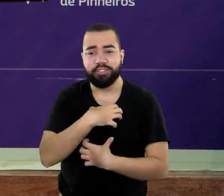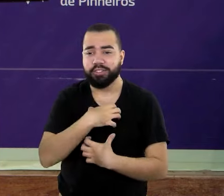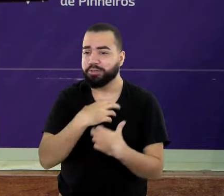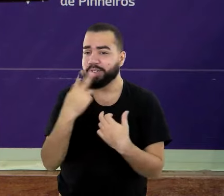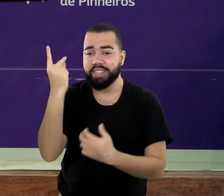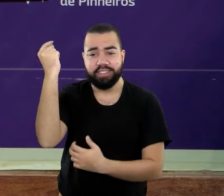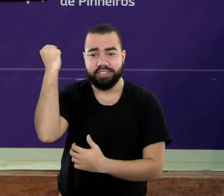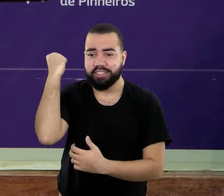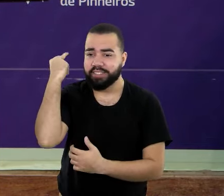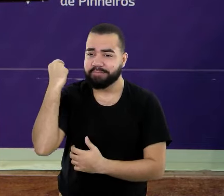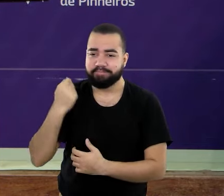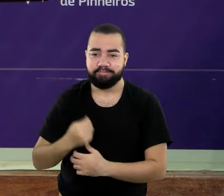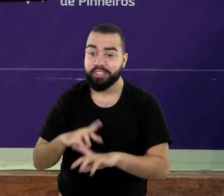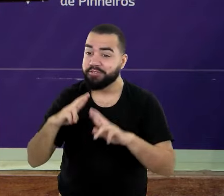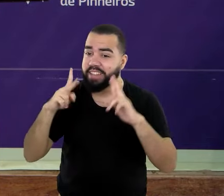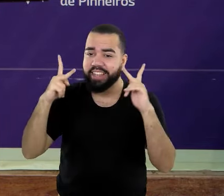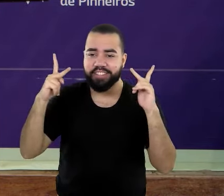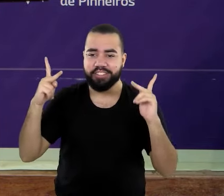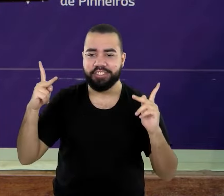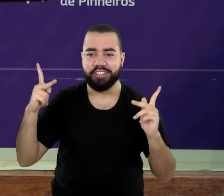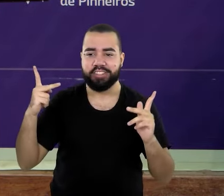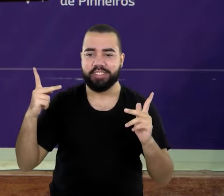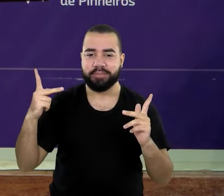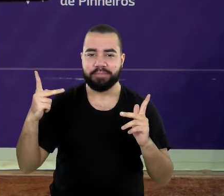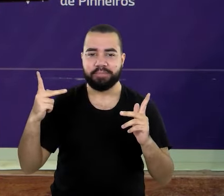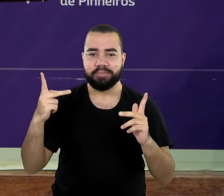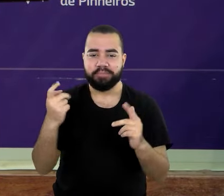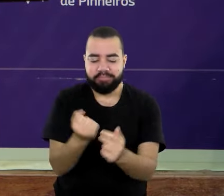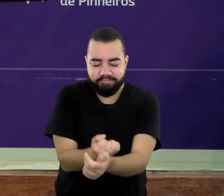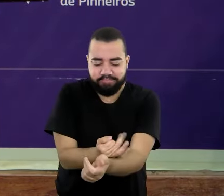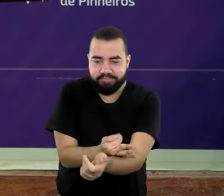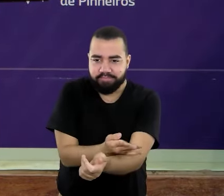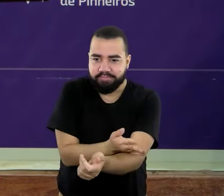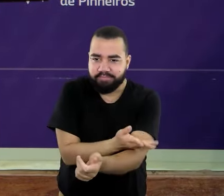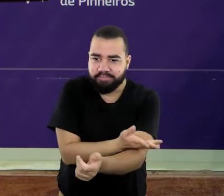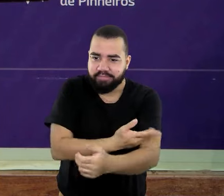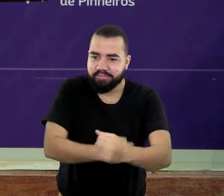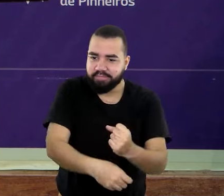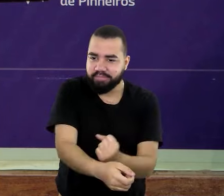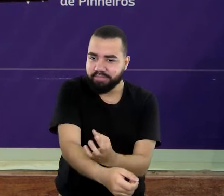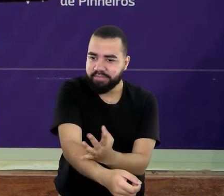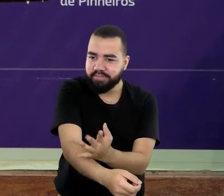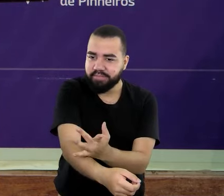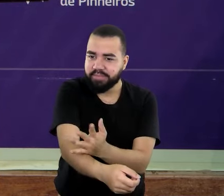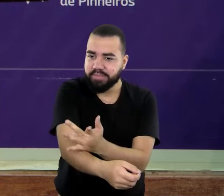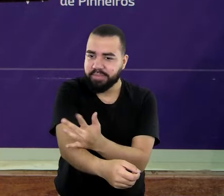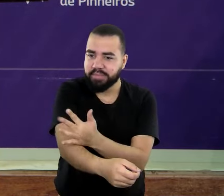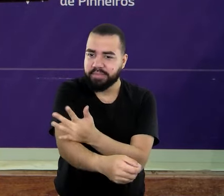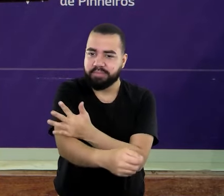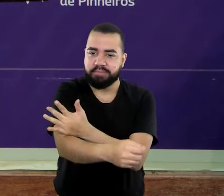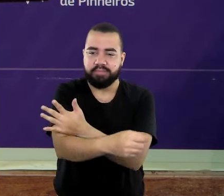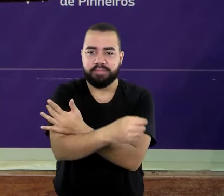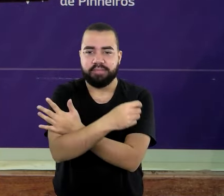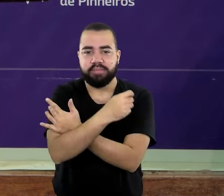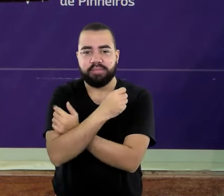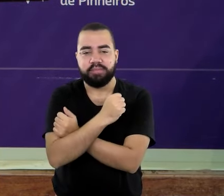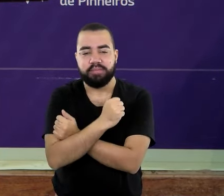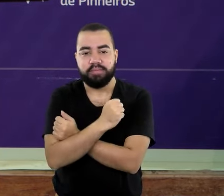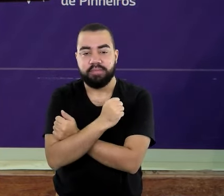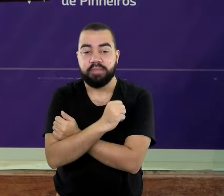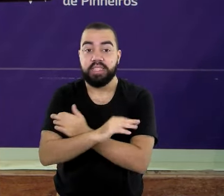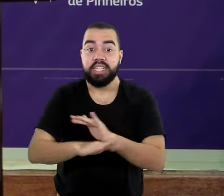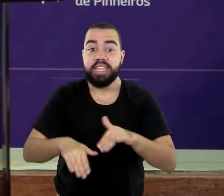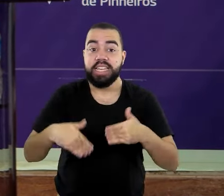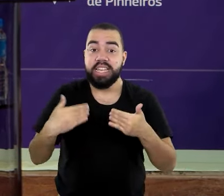그런데 자기가 어디서 이상한 들어보지 못한 마음의 소리가 들렸다는 거예요.